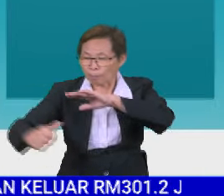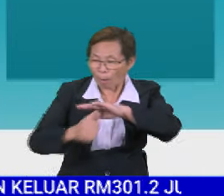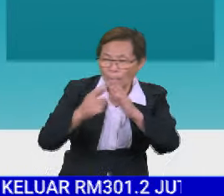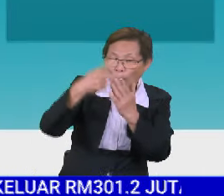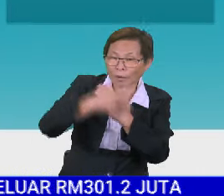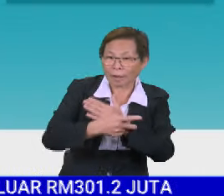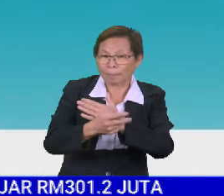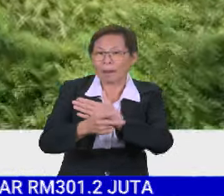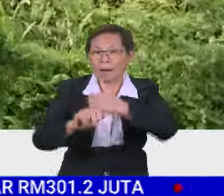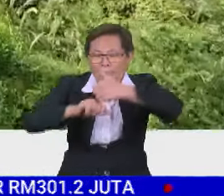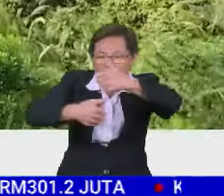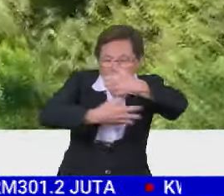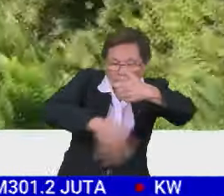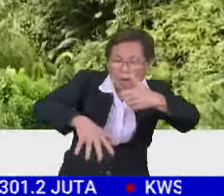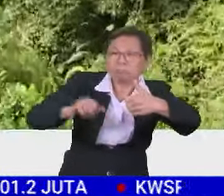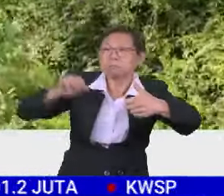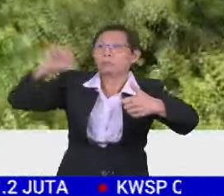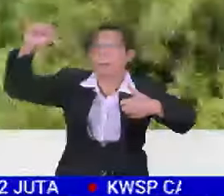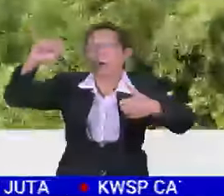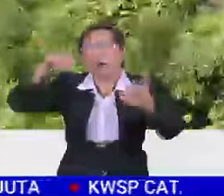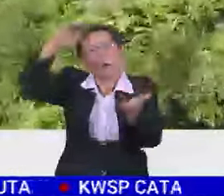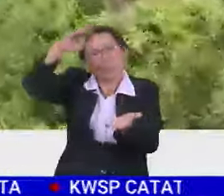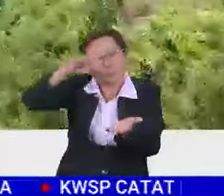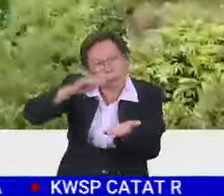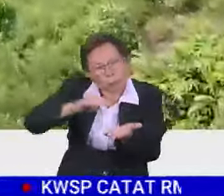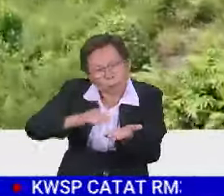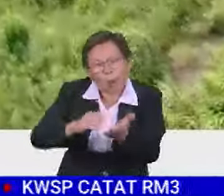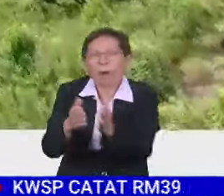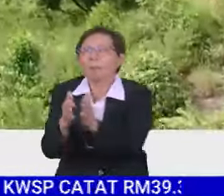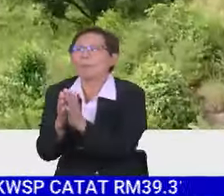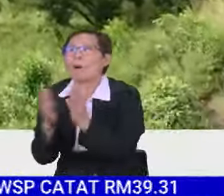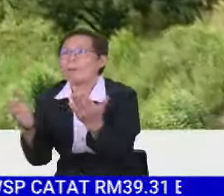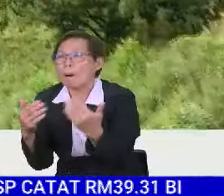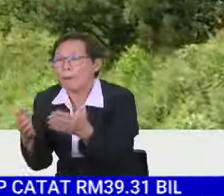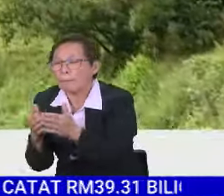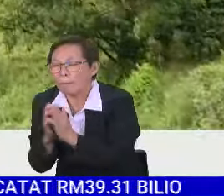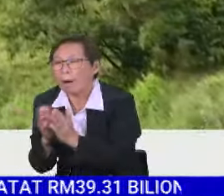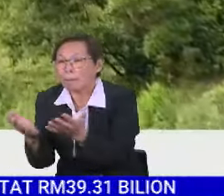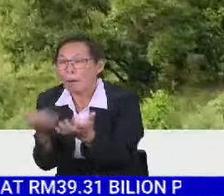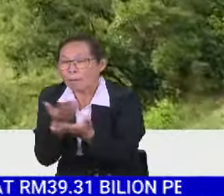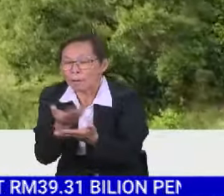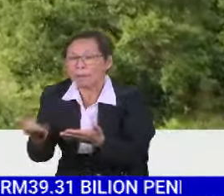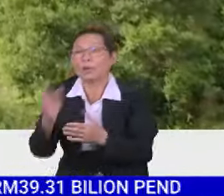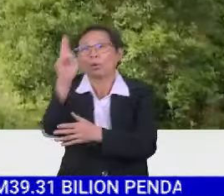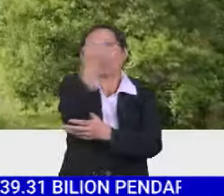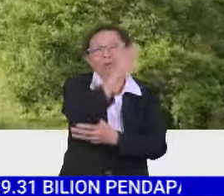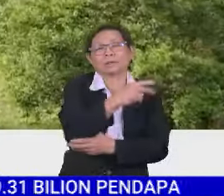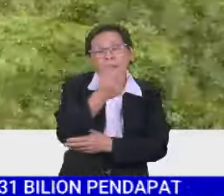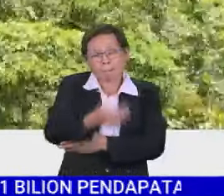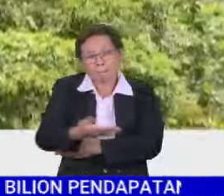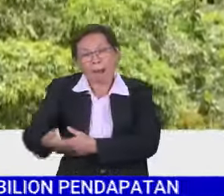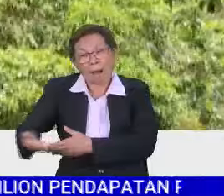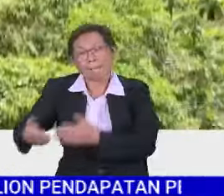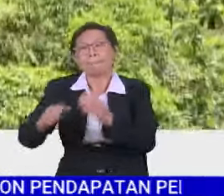khas anak negeri Saba akan mengurangkan permintaan terhadap hutan hasil asli negeri sebagai sumber bahan